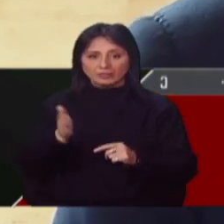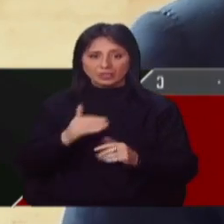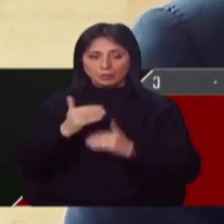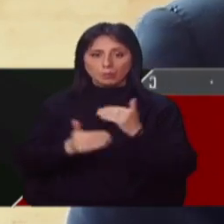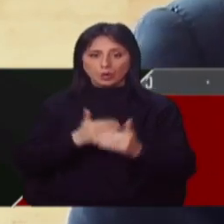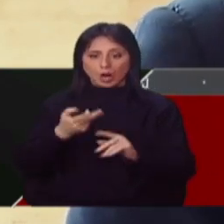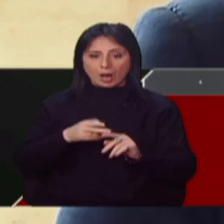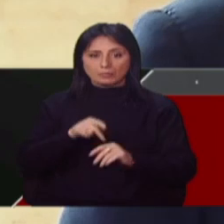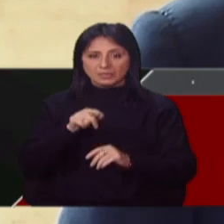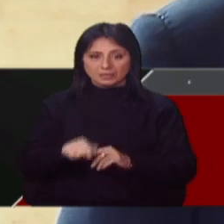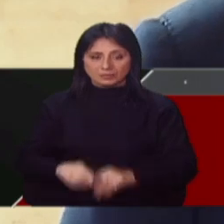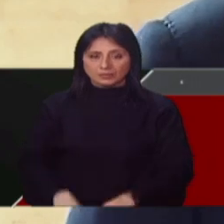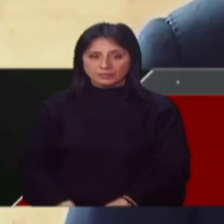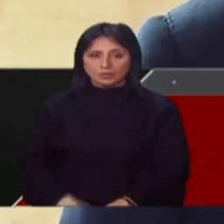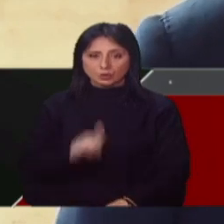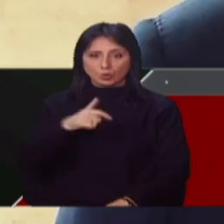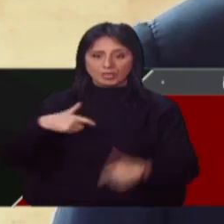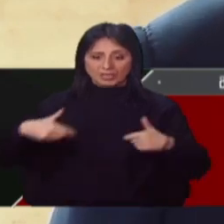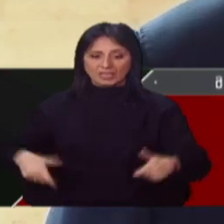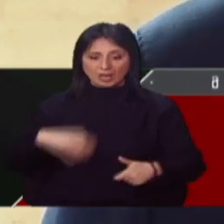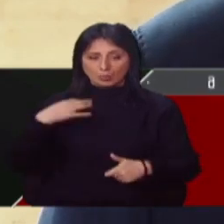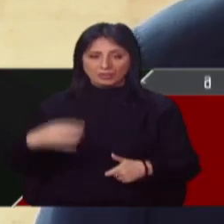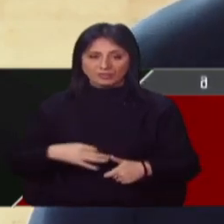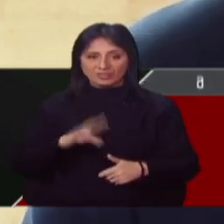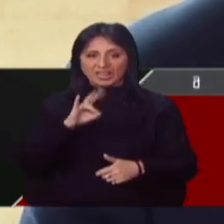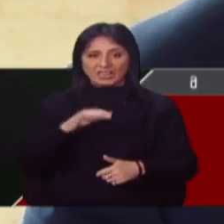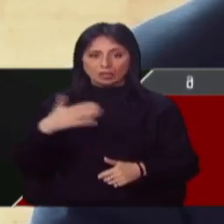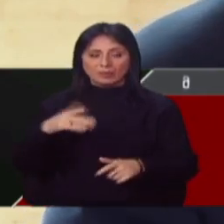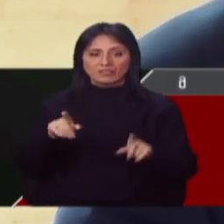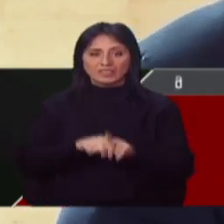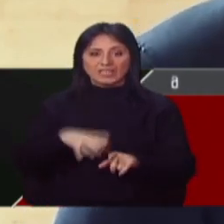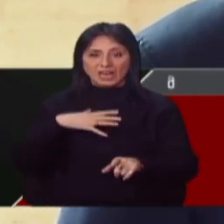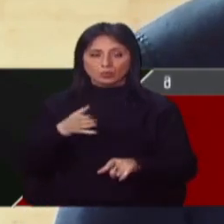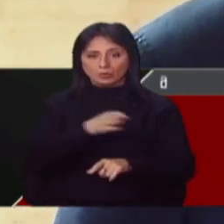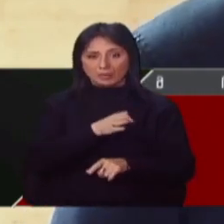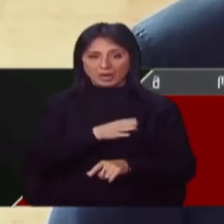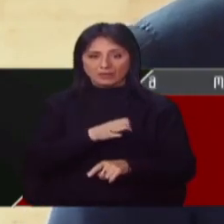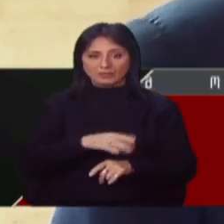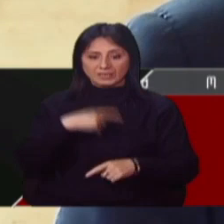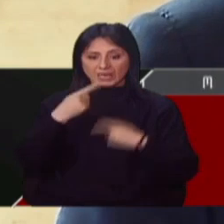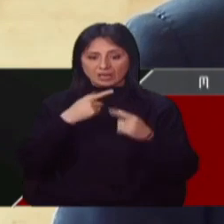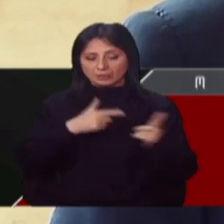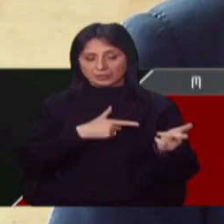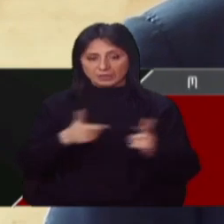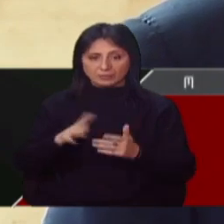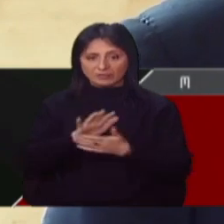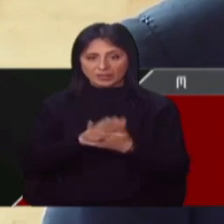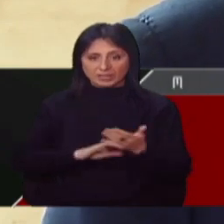პროგრესი ამისათვისგორც გნლურმდივიდაatoს მხარსვექართული მხარე გამთვსობსდა ვაგრელებთ